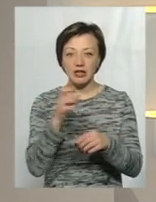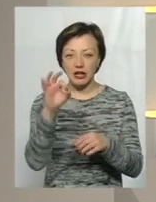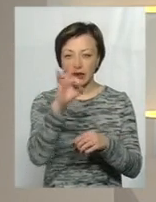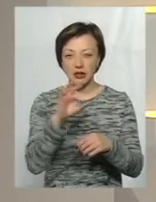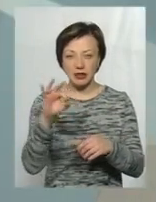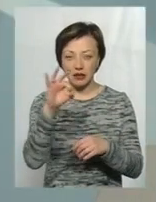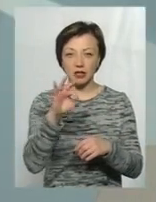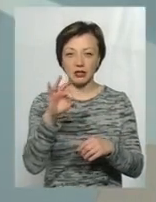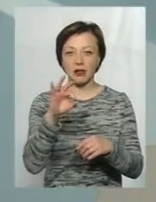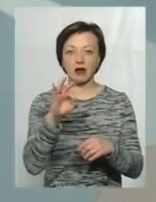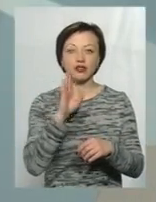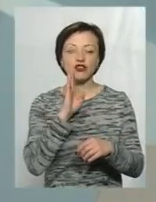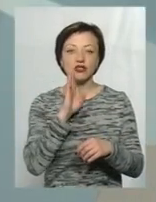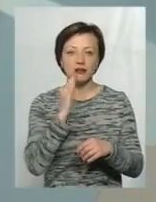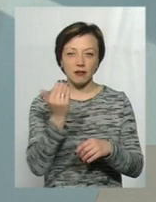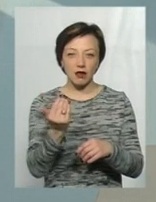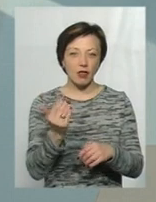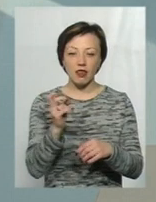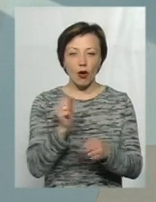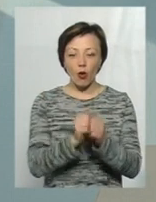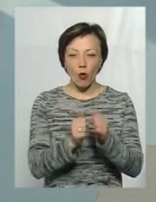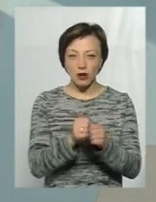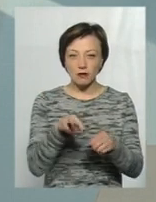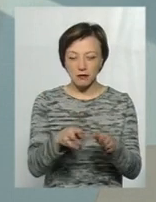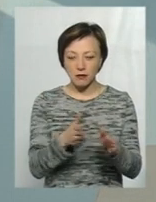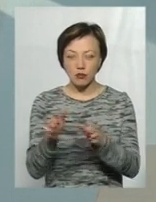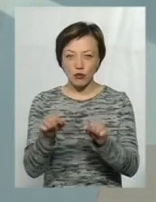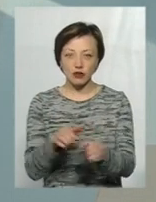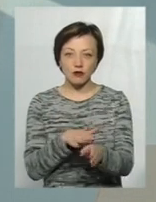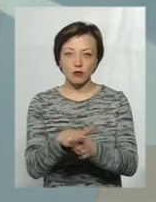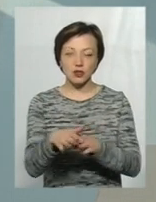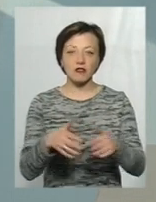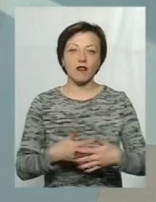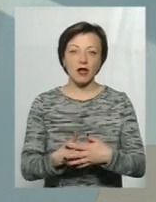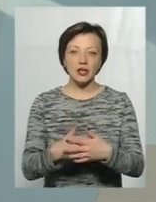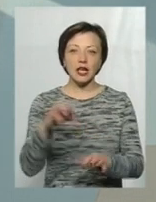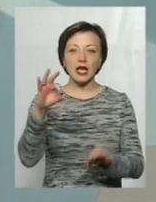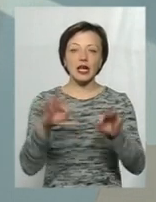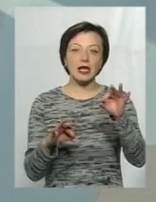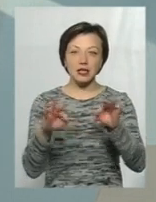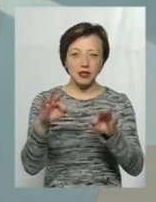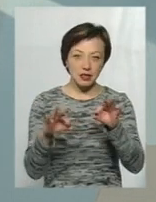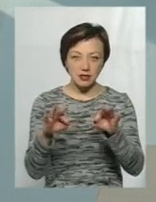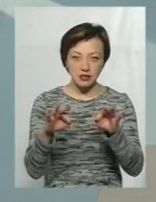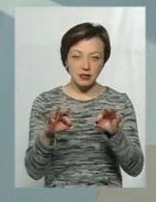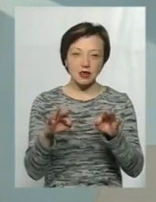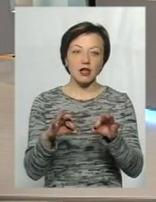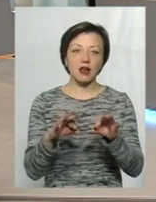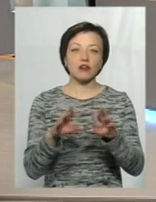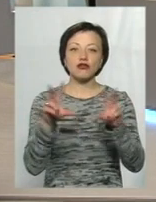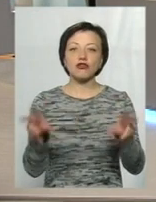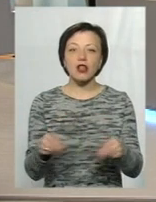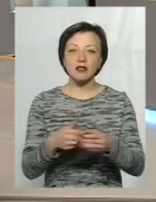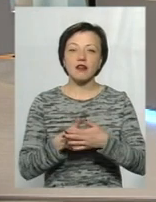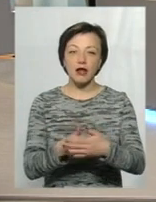кожен цикл може відбутись вагітність. І тому, звичайно, індекс фертильності в цих жінок знижується, тобто шанс